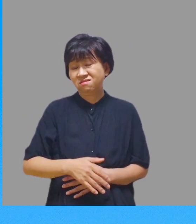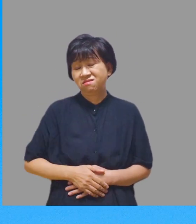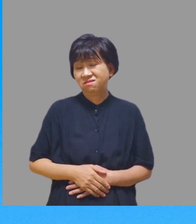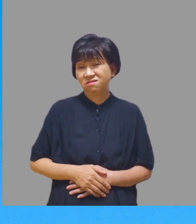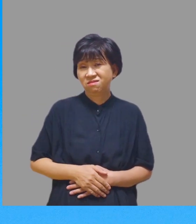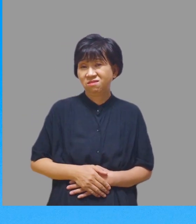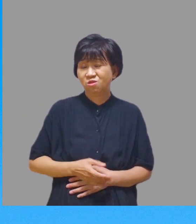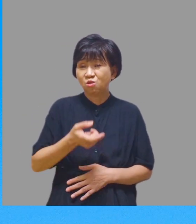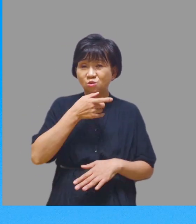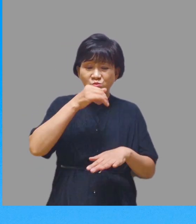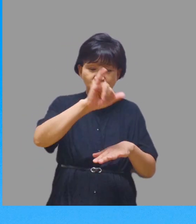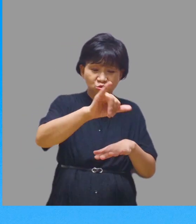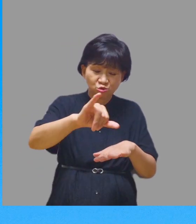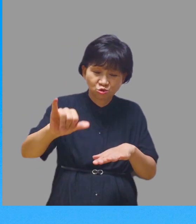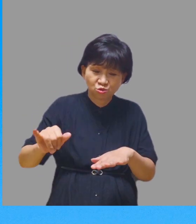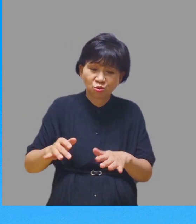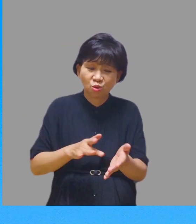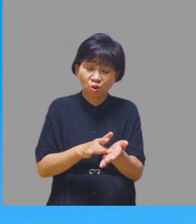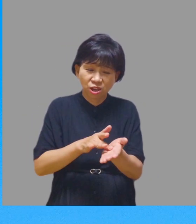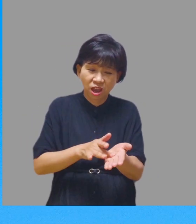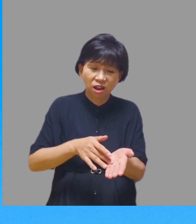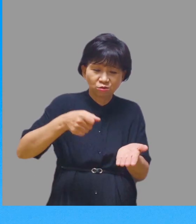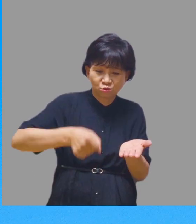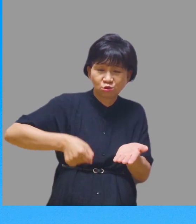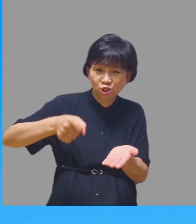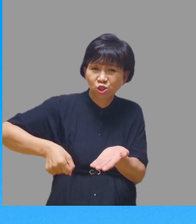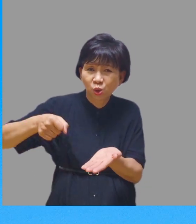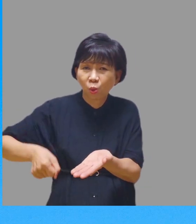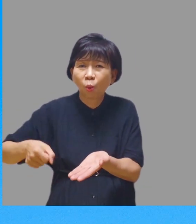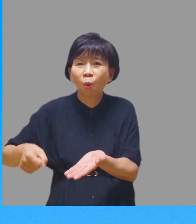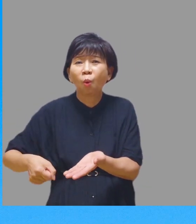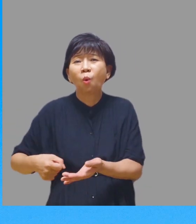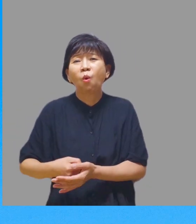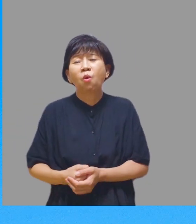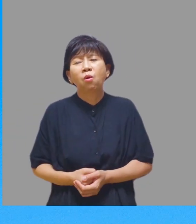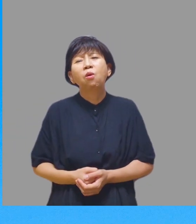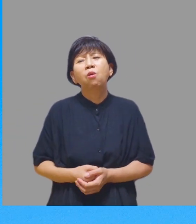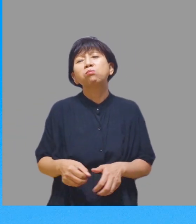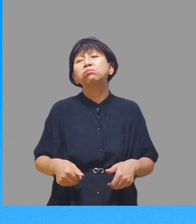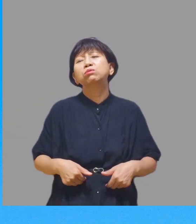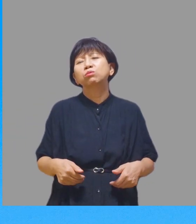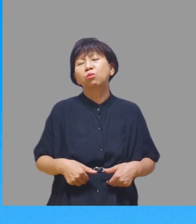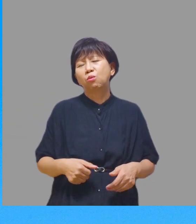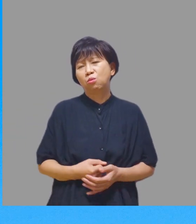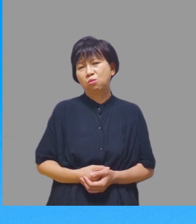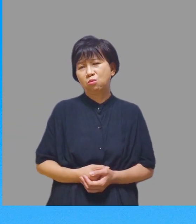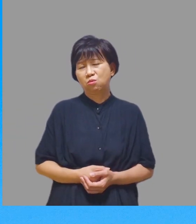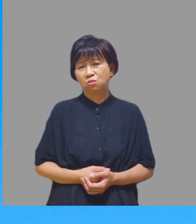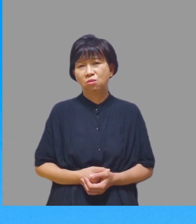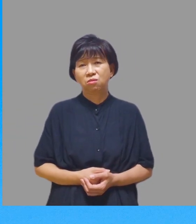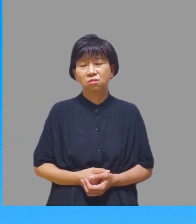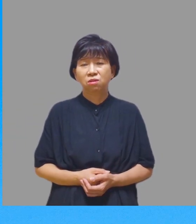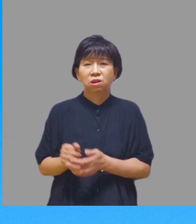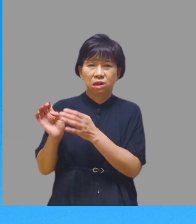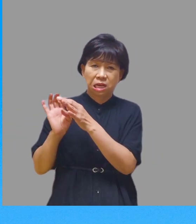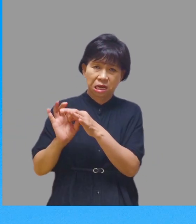많이 수확을 하겠지. 가을 거지를 많이 하겠지. 손 아무것도 안 대고 가만히 있을까요? 아니잖아요. 잡초도